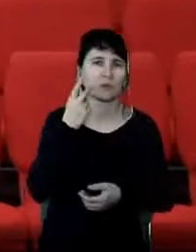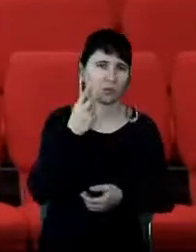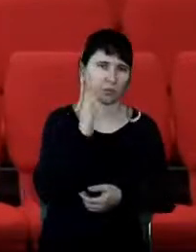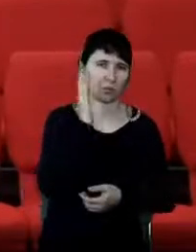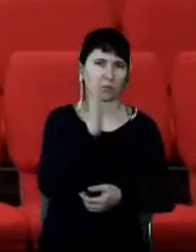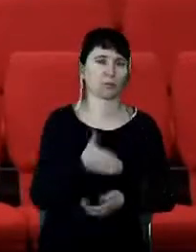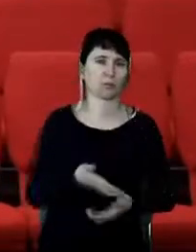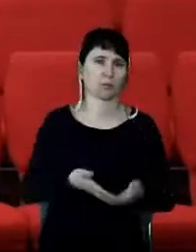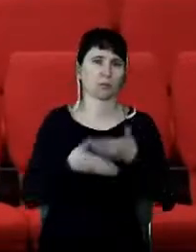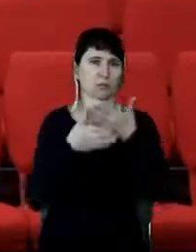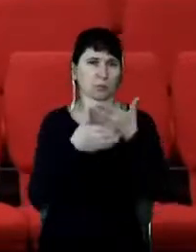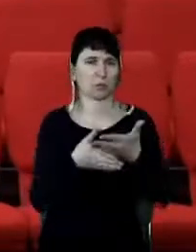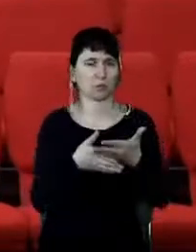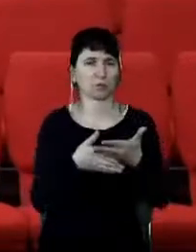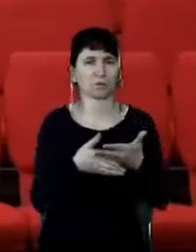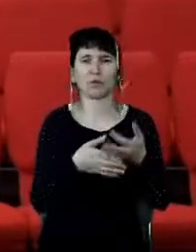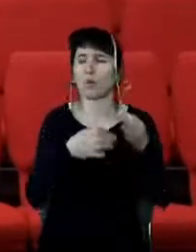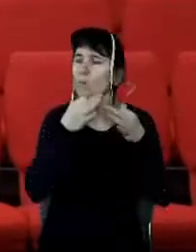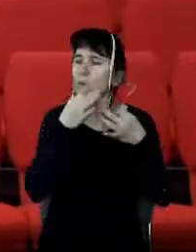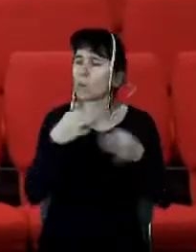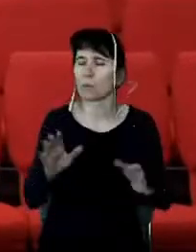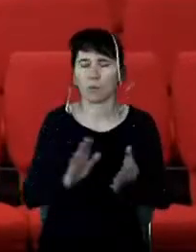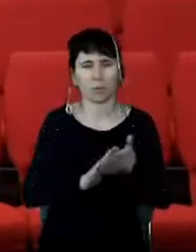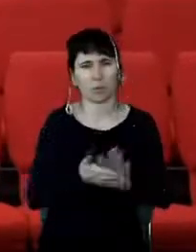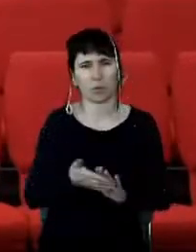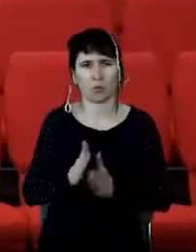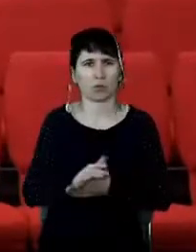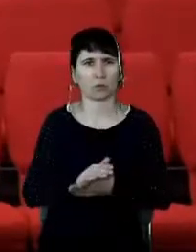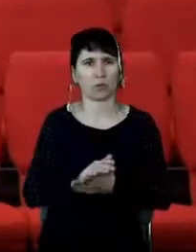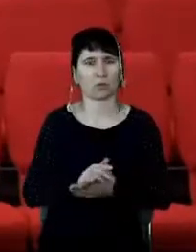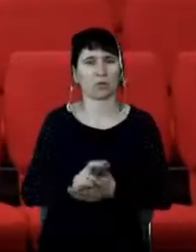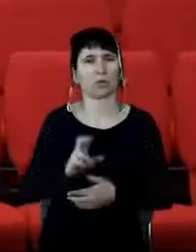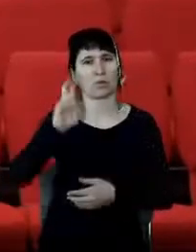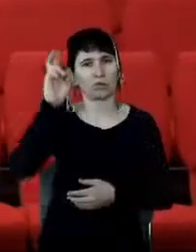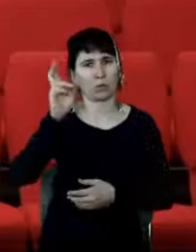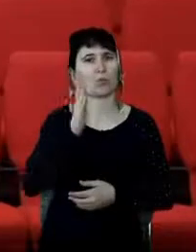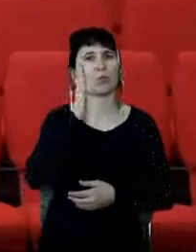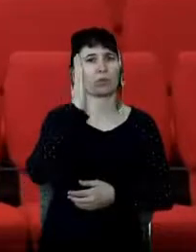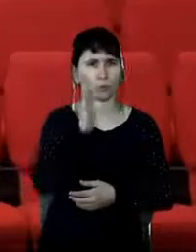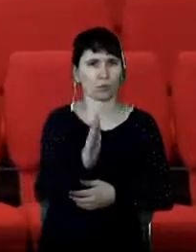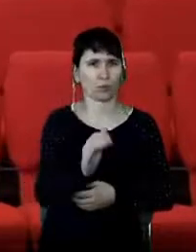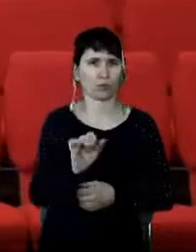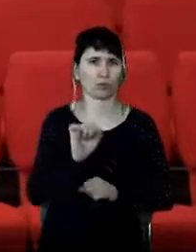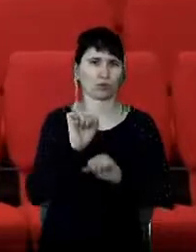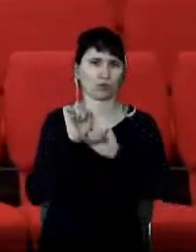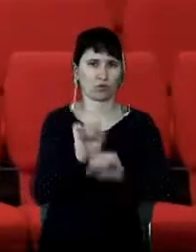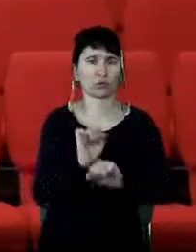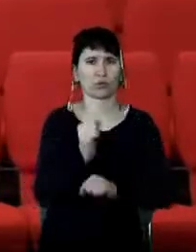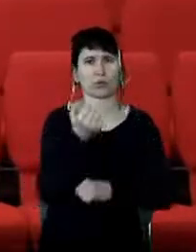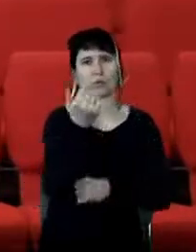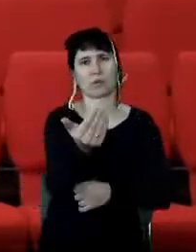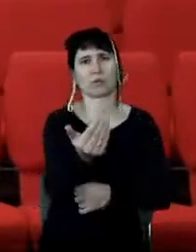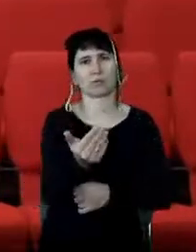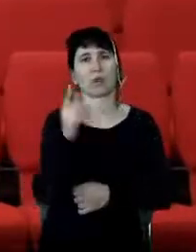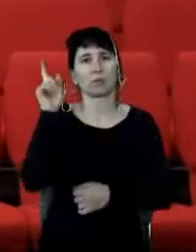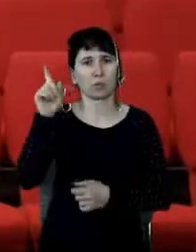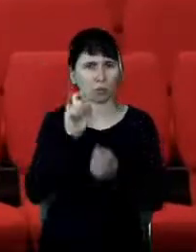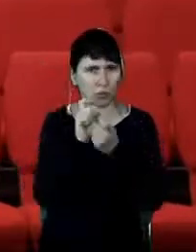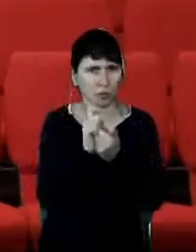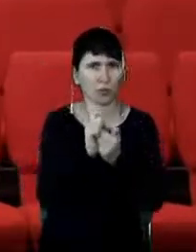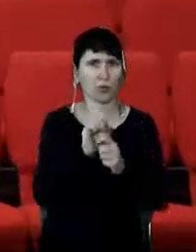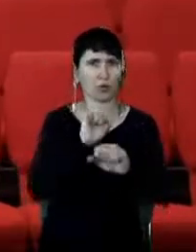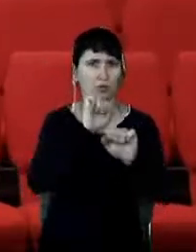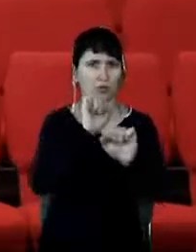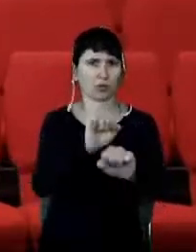прийде нам на допомогу. Господь буде обороняти нас. Він буде боротися за